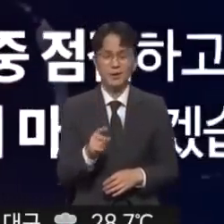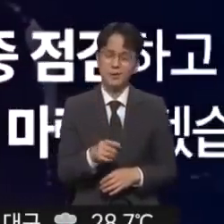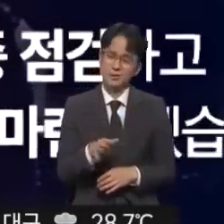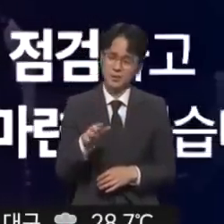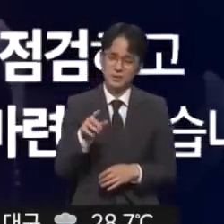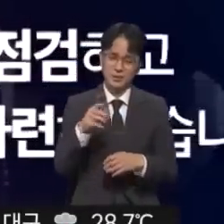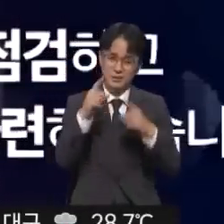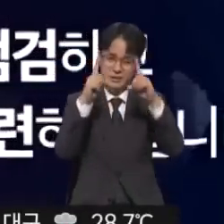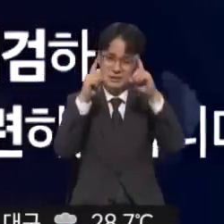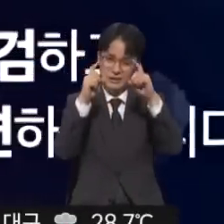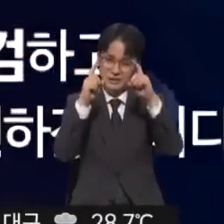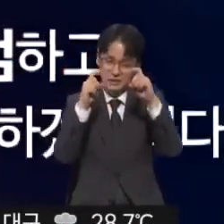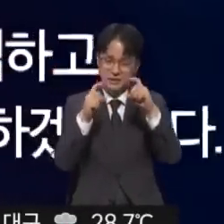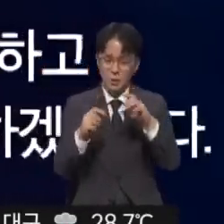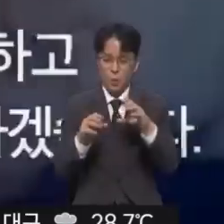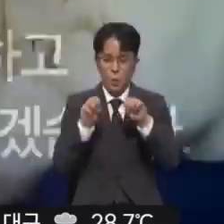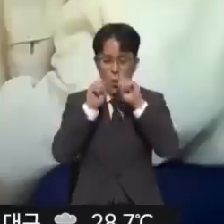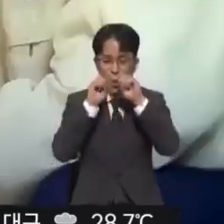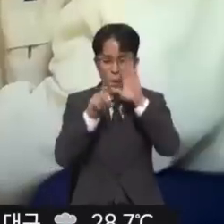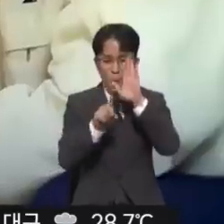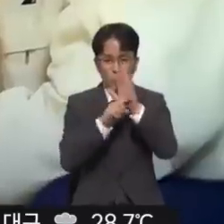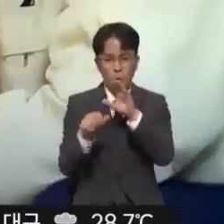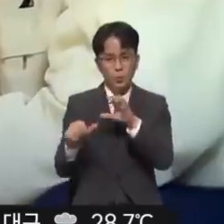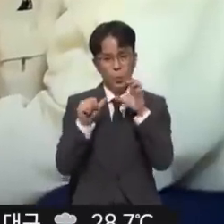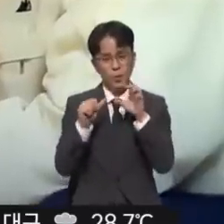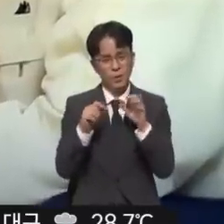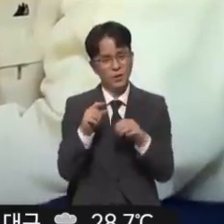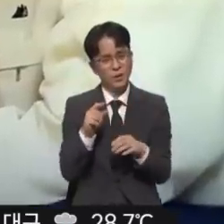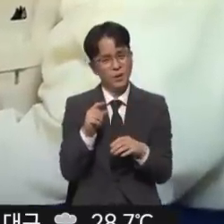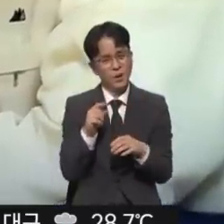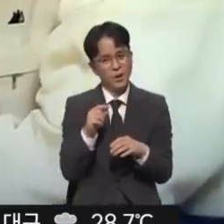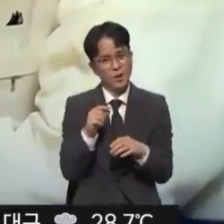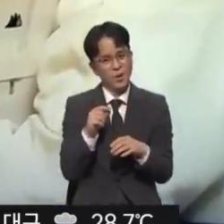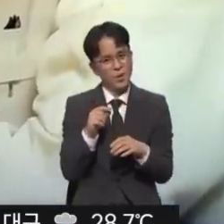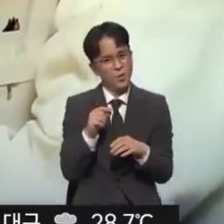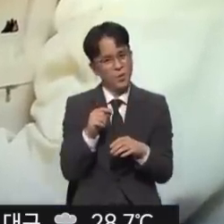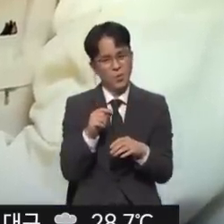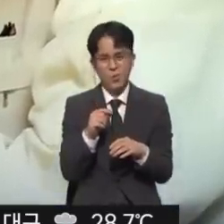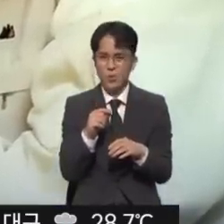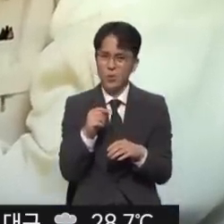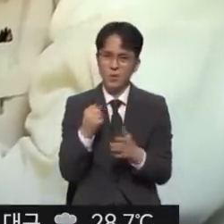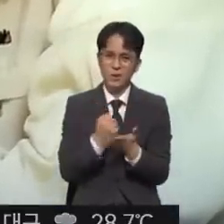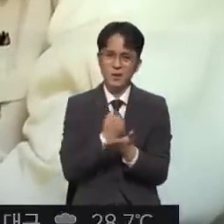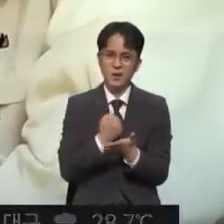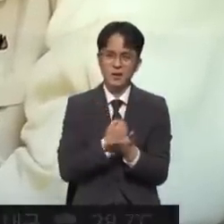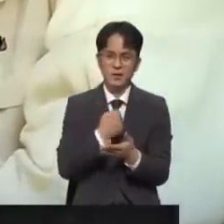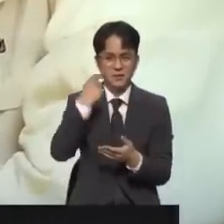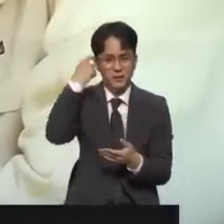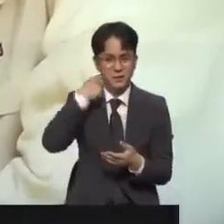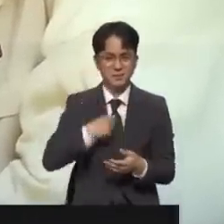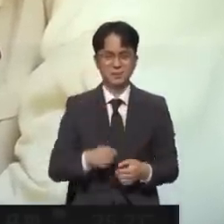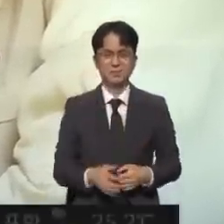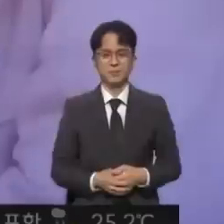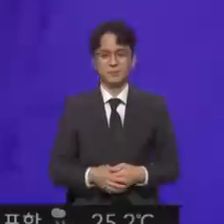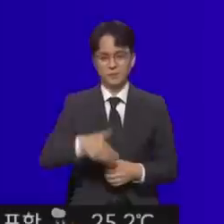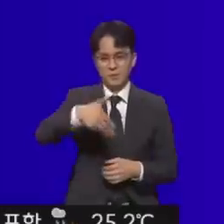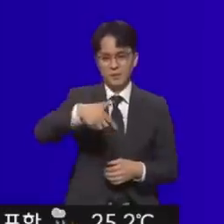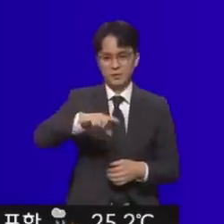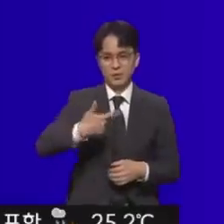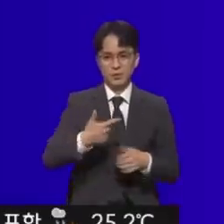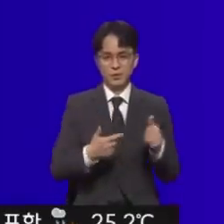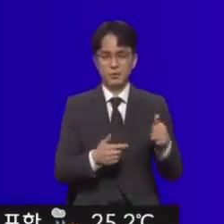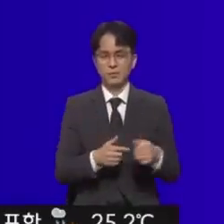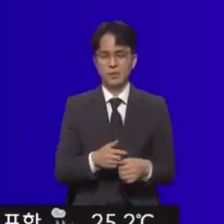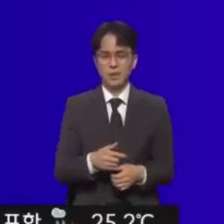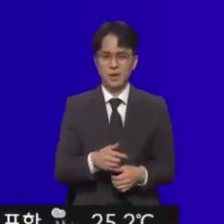사실 좀 그렇습니다 이런 게 과연 쟁점이 될지도 모르겠는데 예 본 증권을 좀 들어볼까요 프랑이 줘 이거는 예 이런건